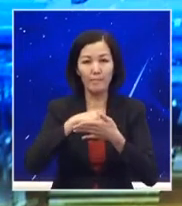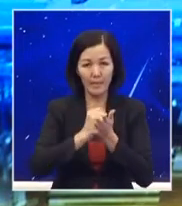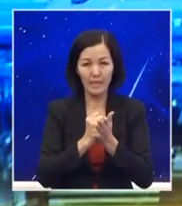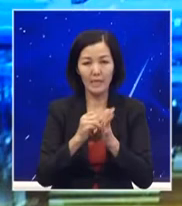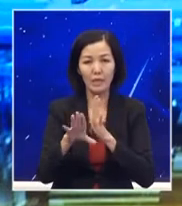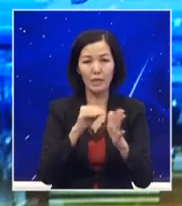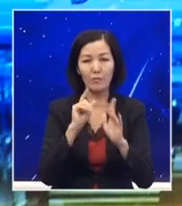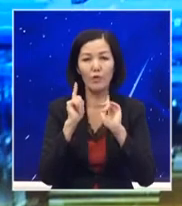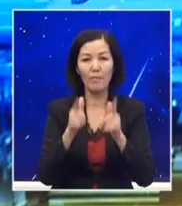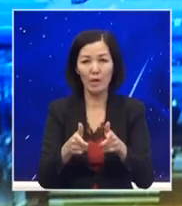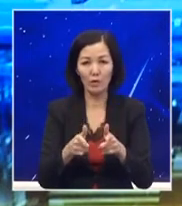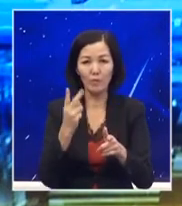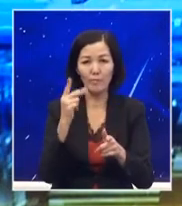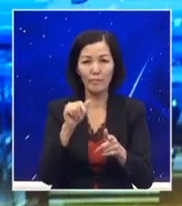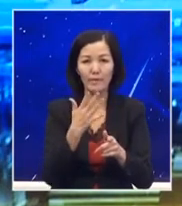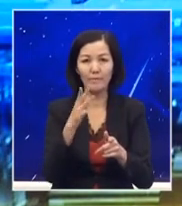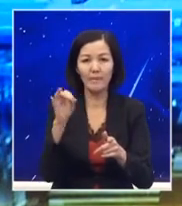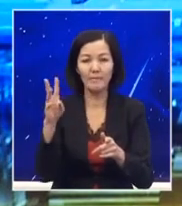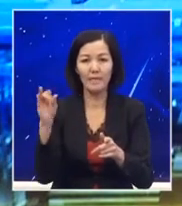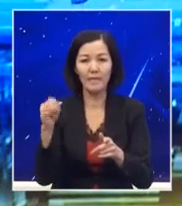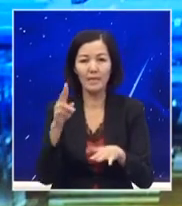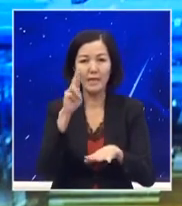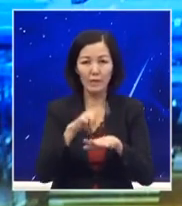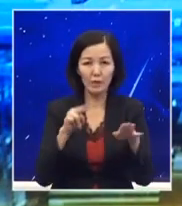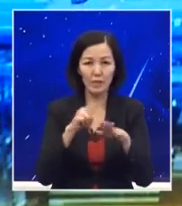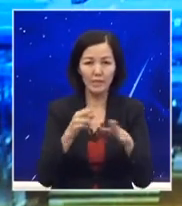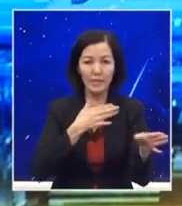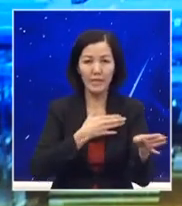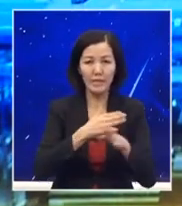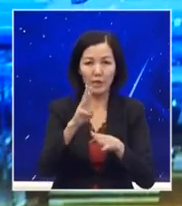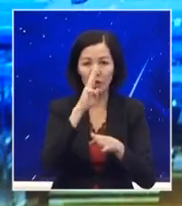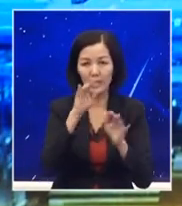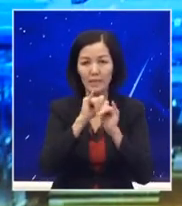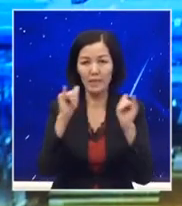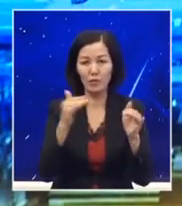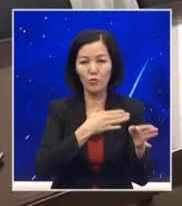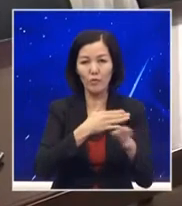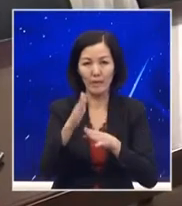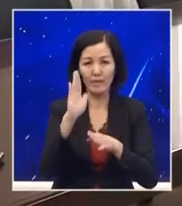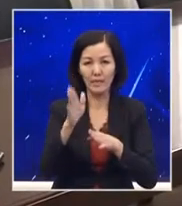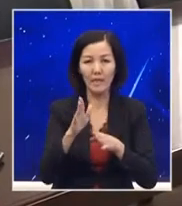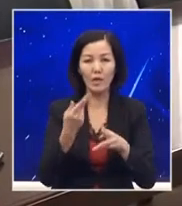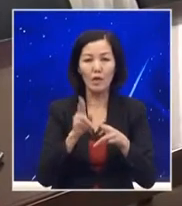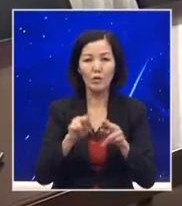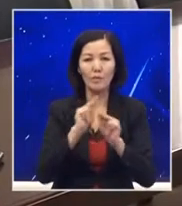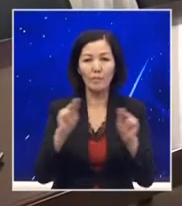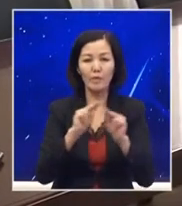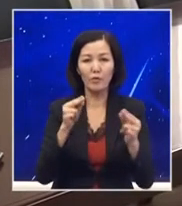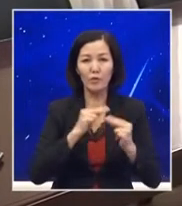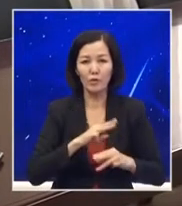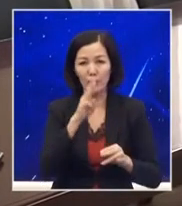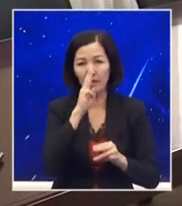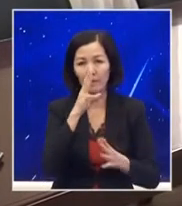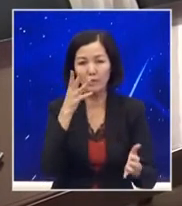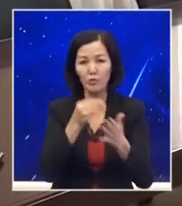Депутаттар мақылдауымен 1,5 миллиард теңге ішкі істер органдары қызметкерлерінің жалақысын арттыруға бағытталды. Сондай-ақ педагогтардың еңбекақысын